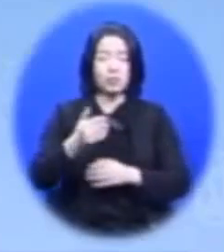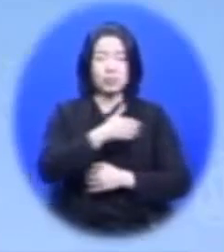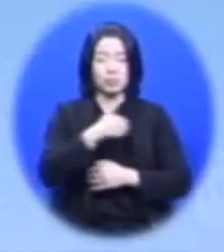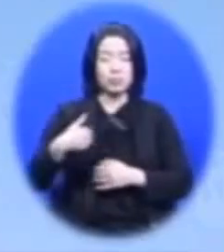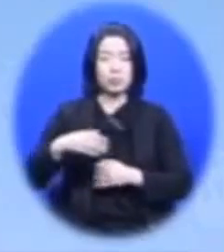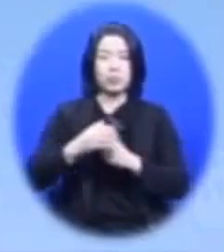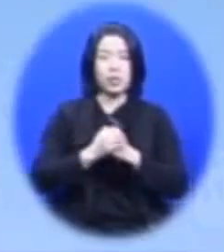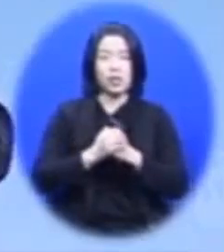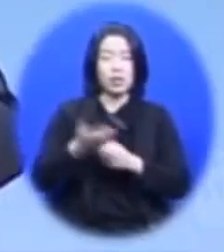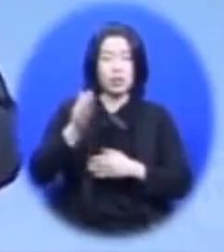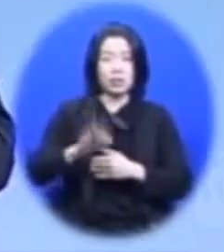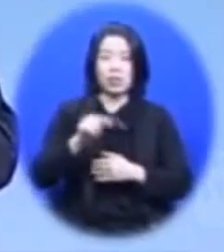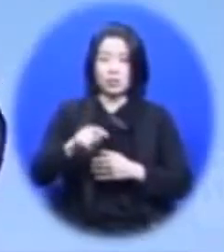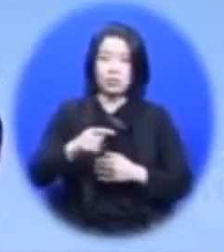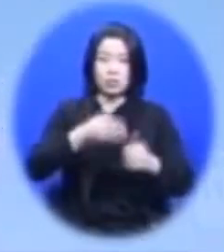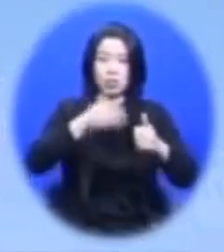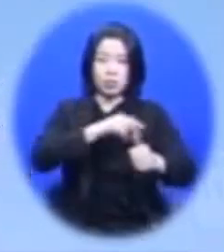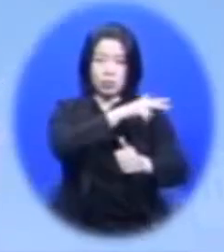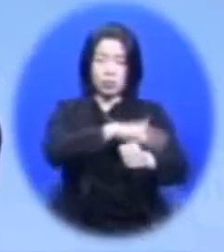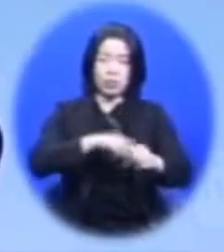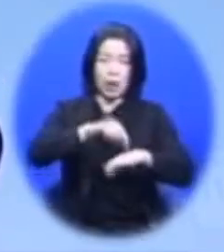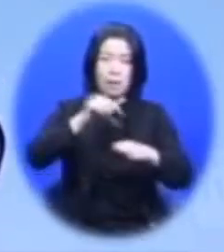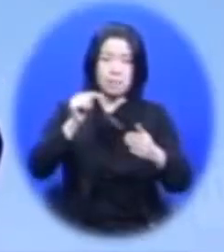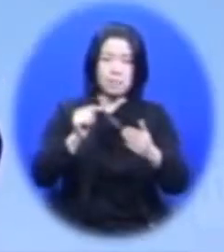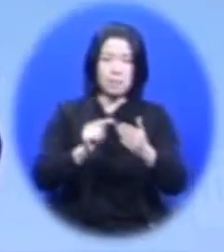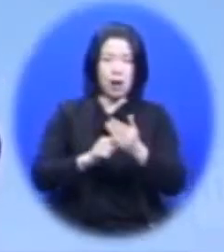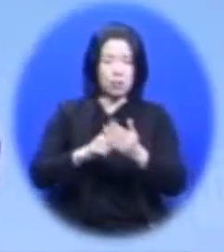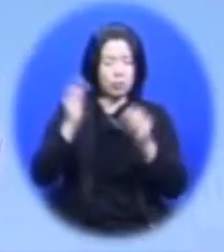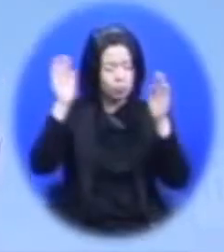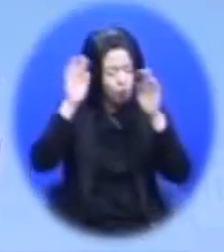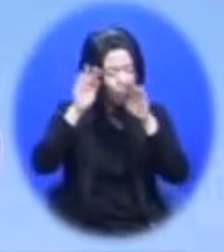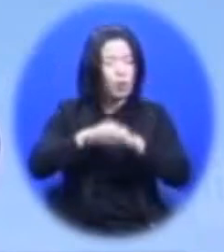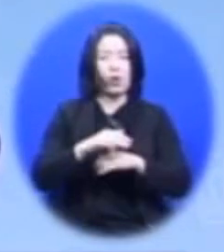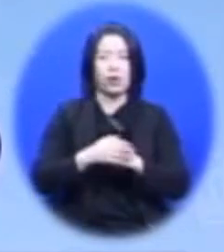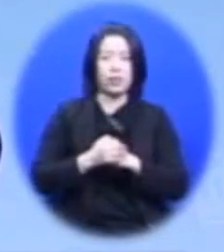그런데 그 권사님의 마음은 굉장히 어두우셨어요.